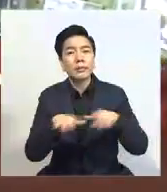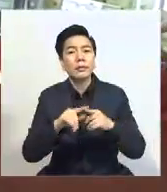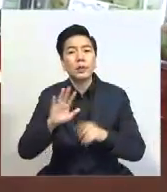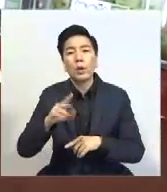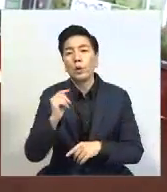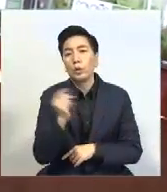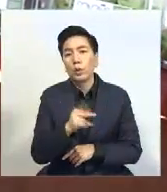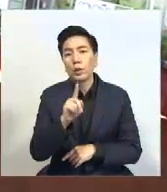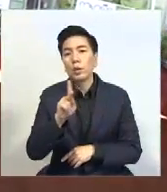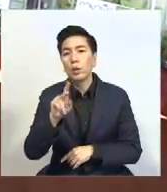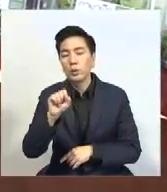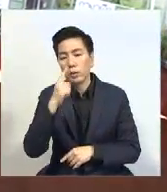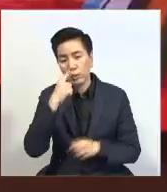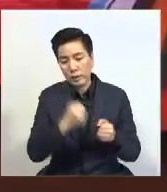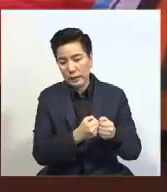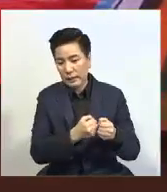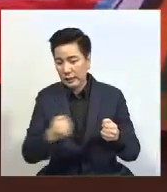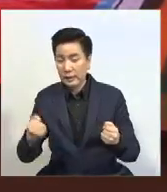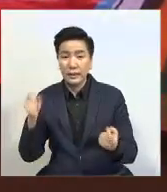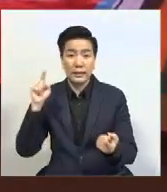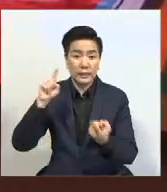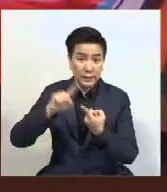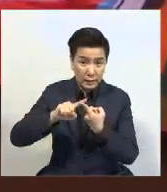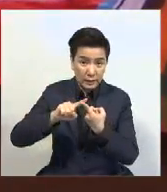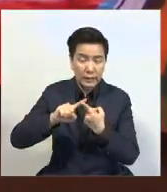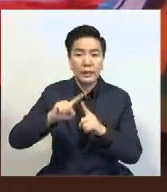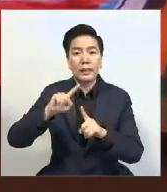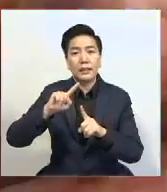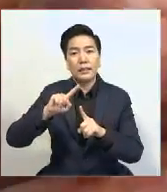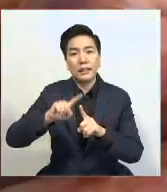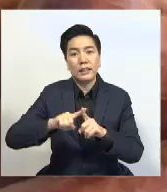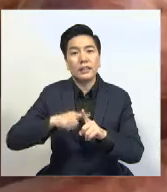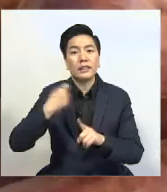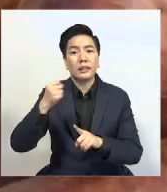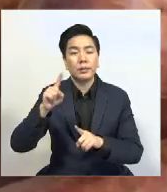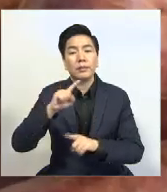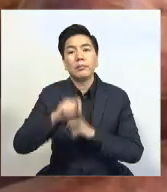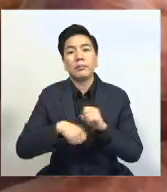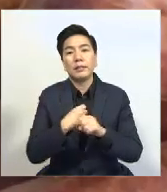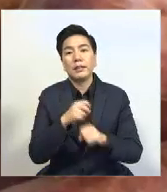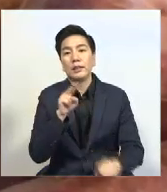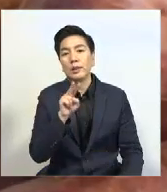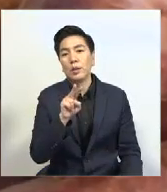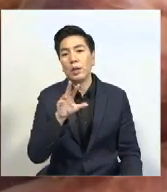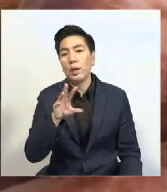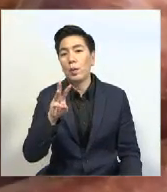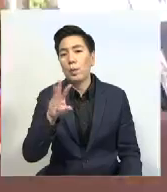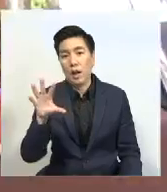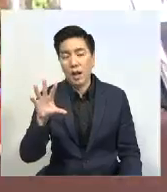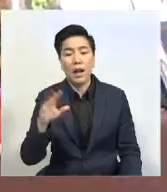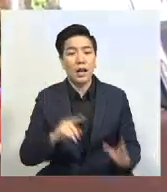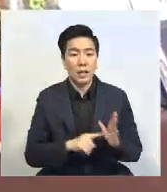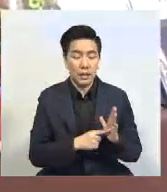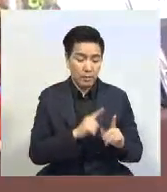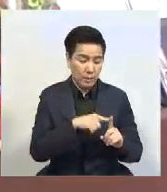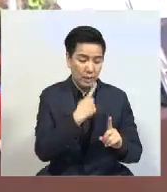โครงการนี้ให้ยาวไปจนถึงวันที่30พฤศจิกายน2565นะคะเริ่มเนี่ย